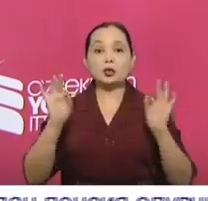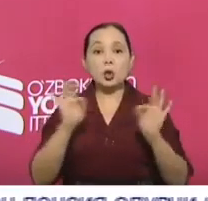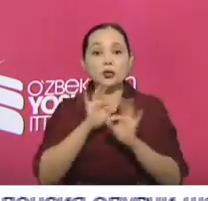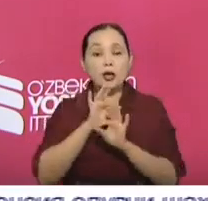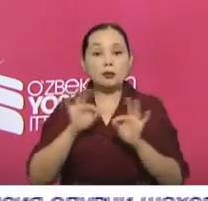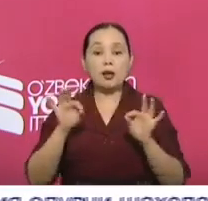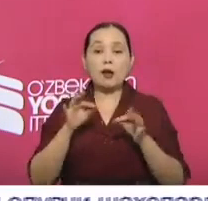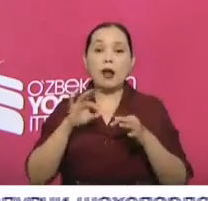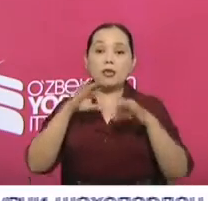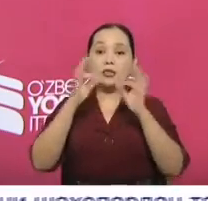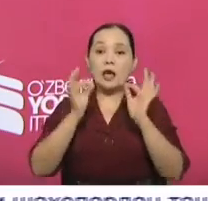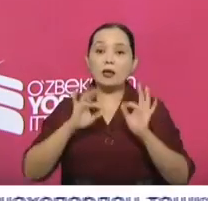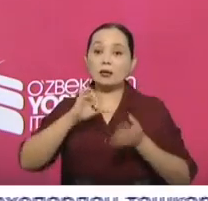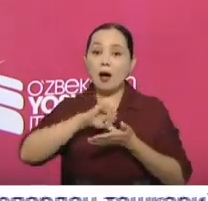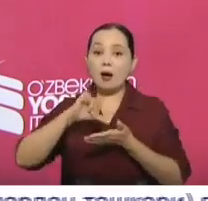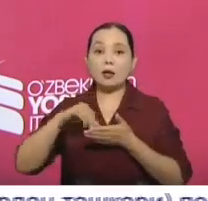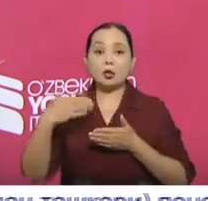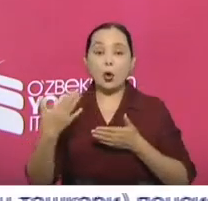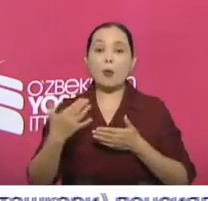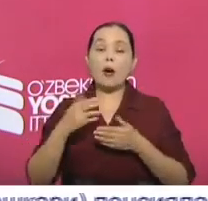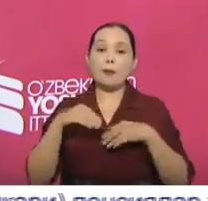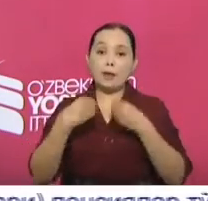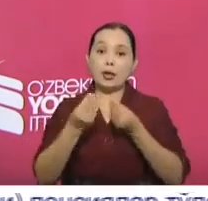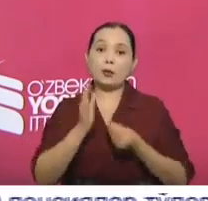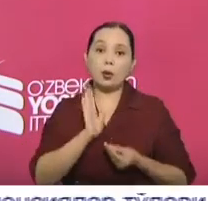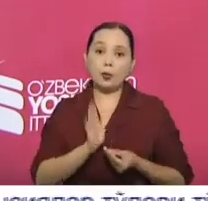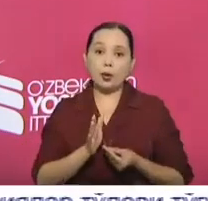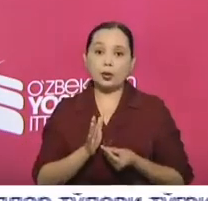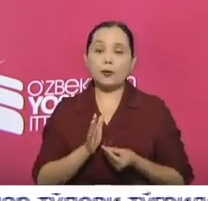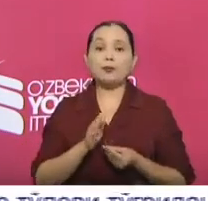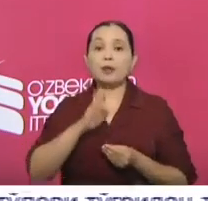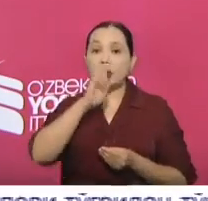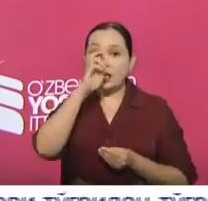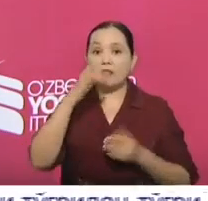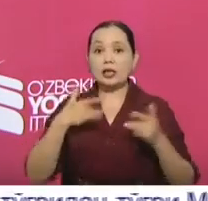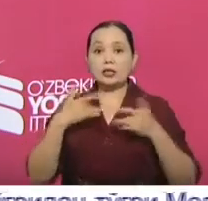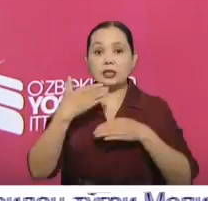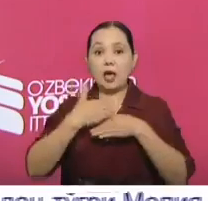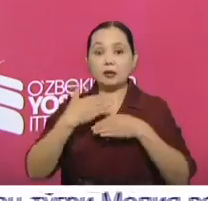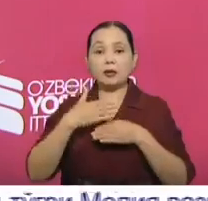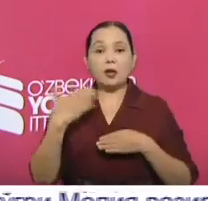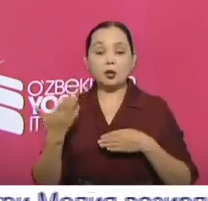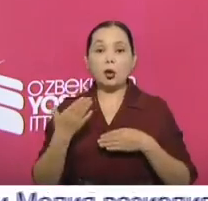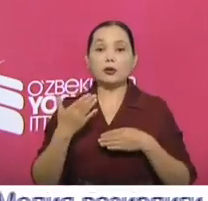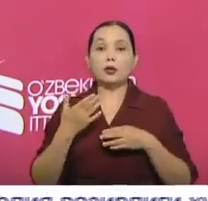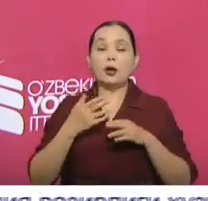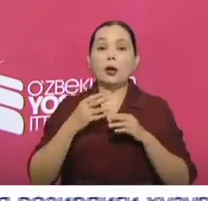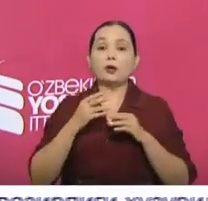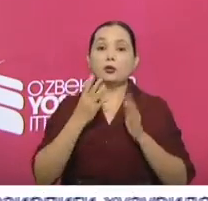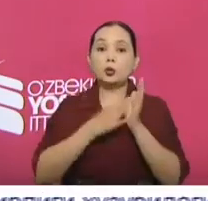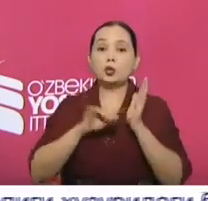ва санъат ахли томонидан ҳам дарслар бериб борилияпти. Давлат театрлари томонидан 86 та